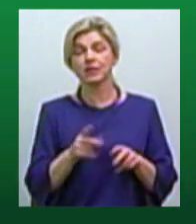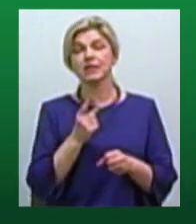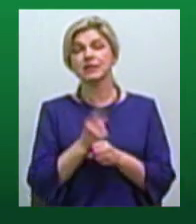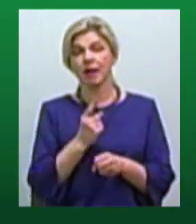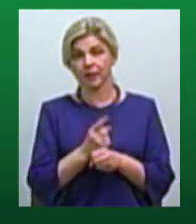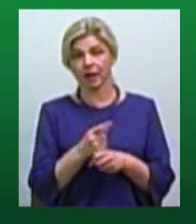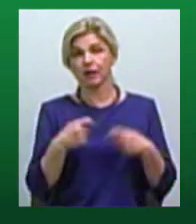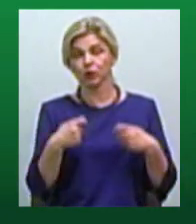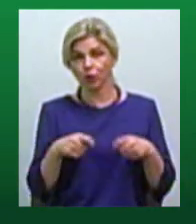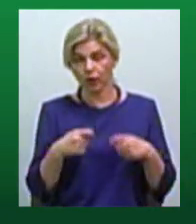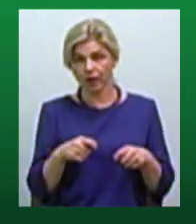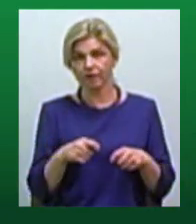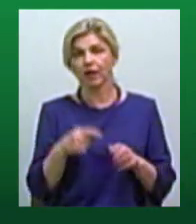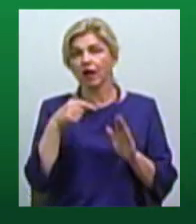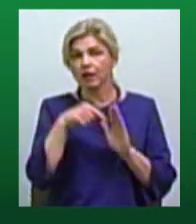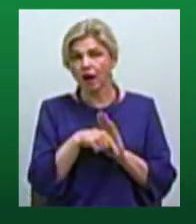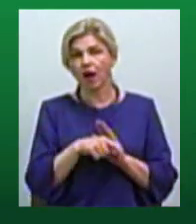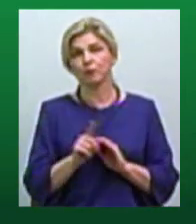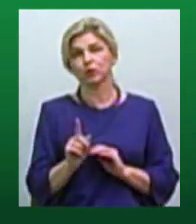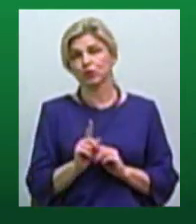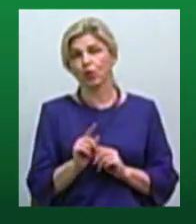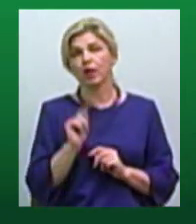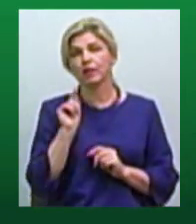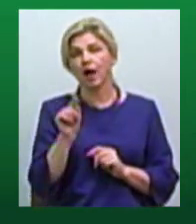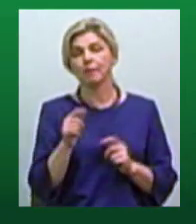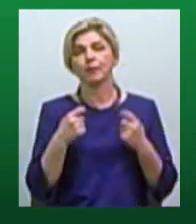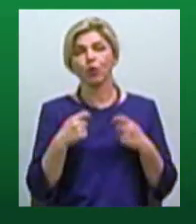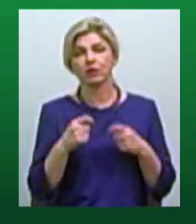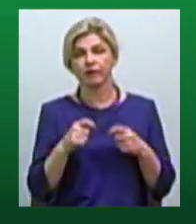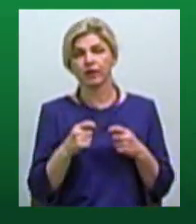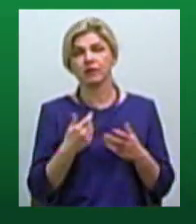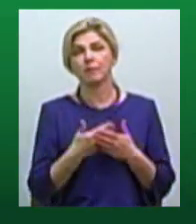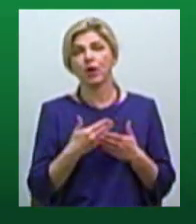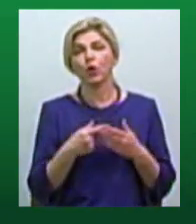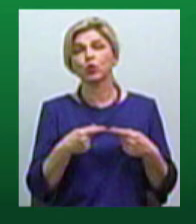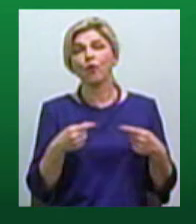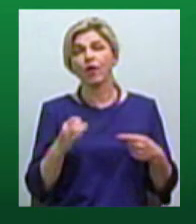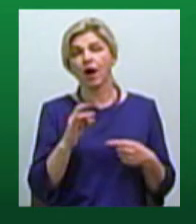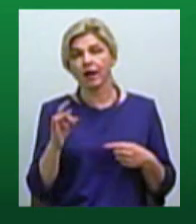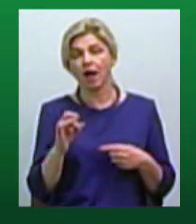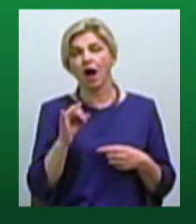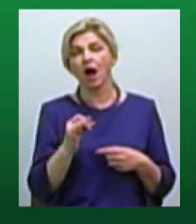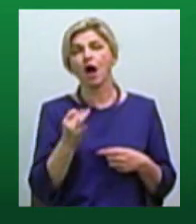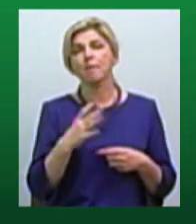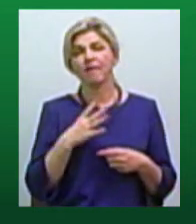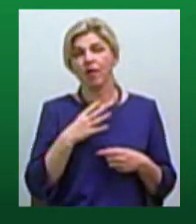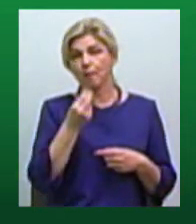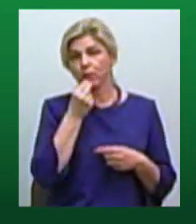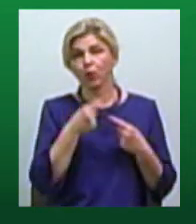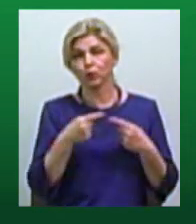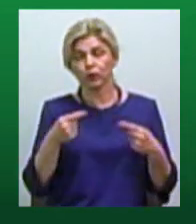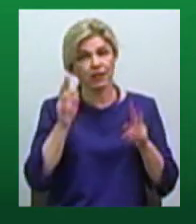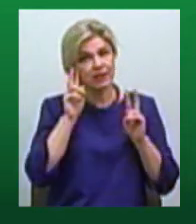Сама небезпека стихійної торгівлі полягає в тому, що там продаються, скажімо так, товари, а ще гірше, коли продукти